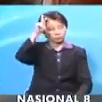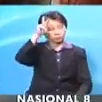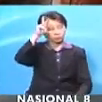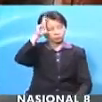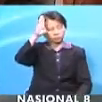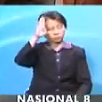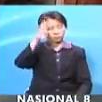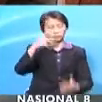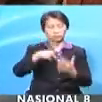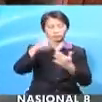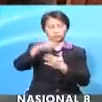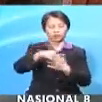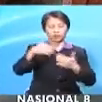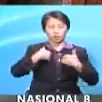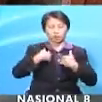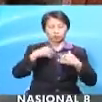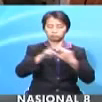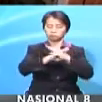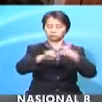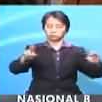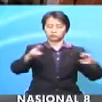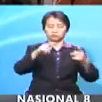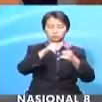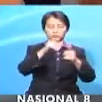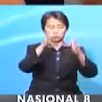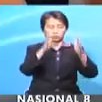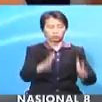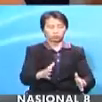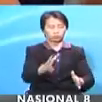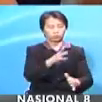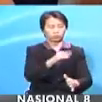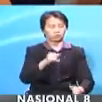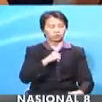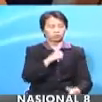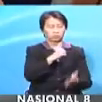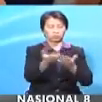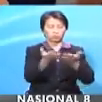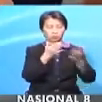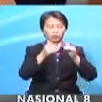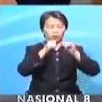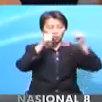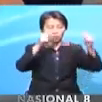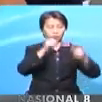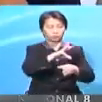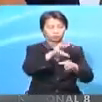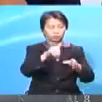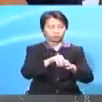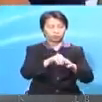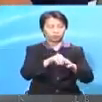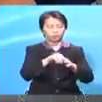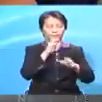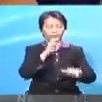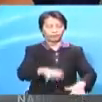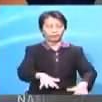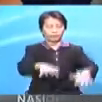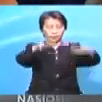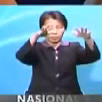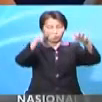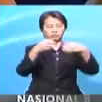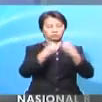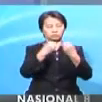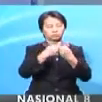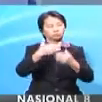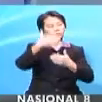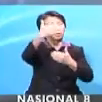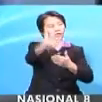program diadakan sebagai persediaan kepada penduduk dan anggota peringatan awam yang terlibat banjir jumlah pangkalan hadapan